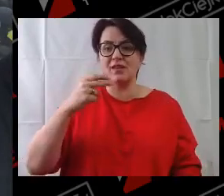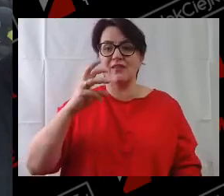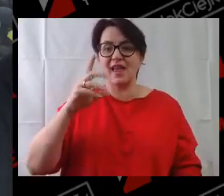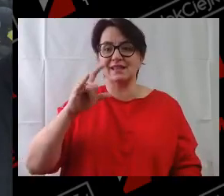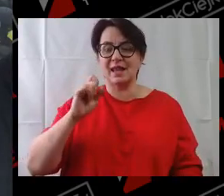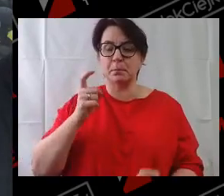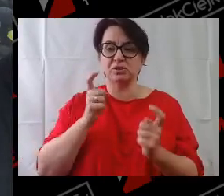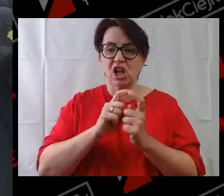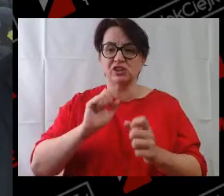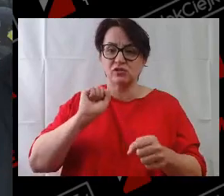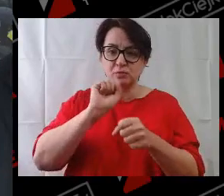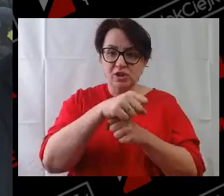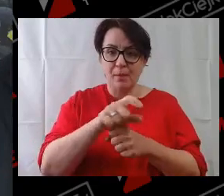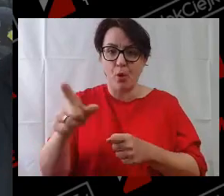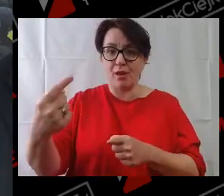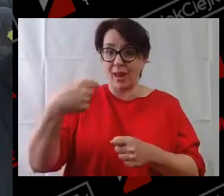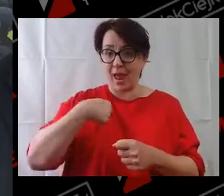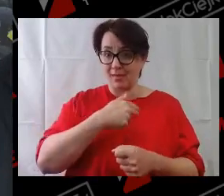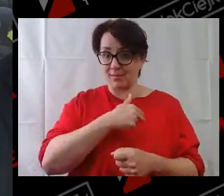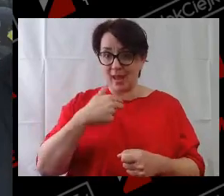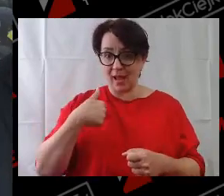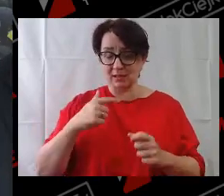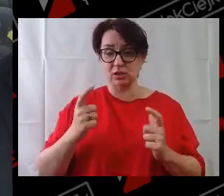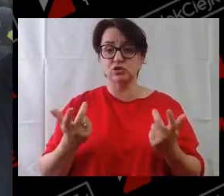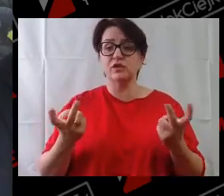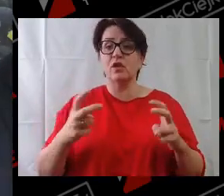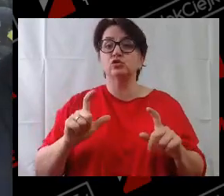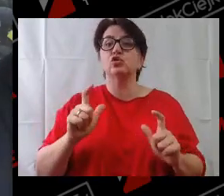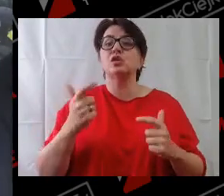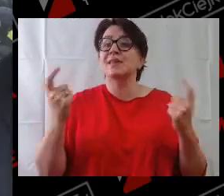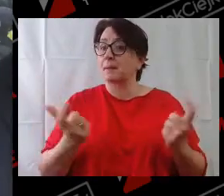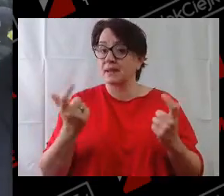dla nas obywatele twarz